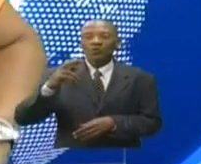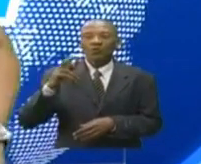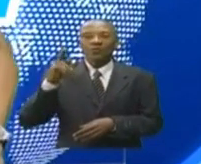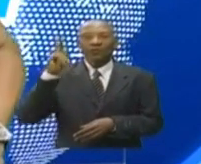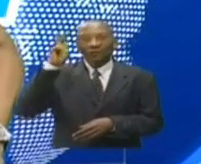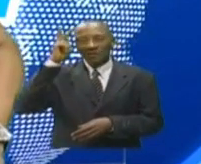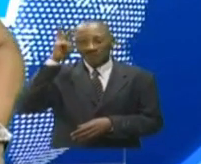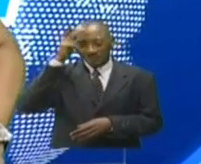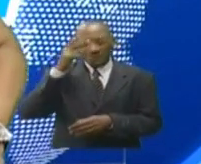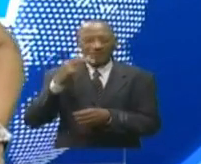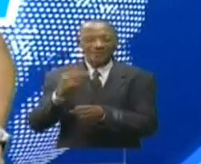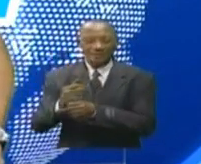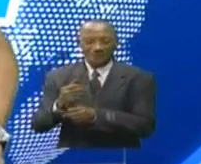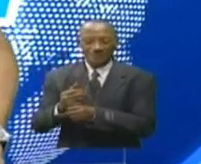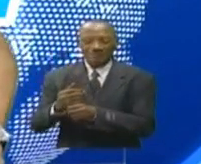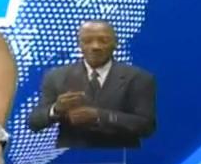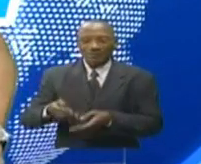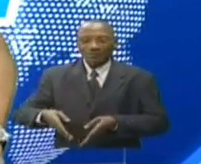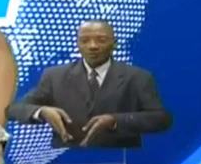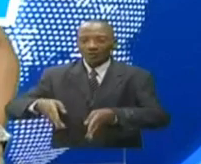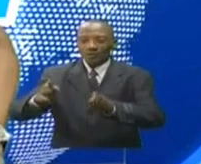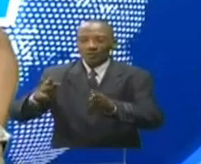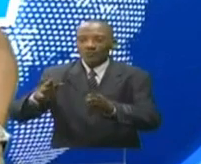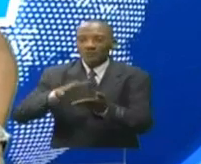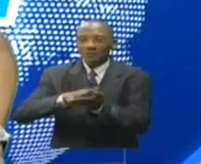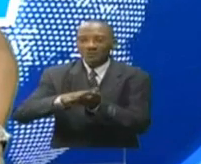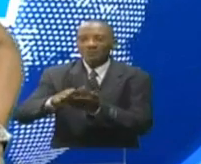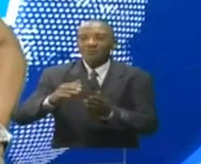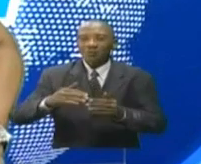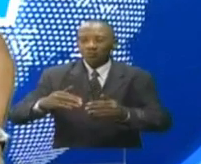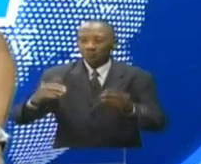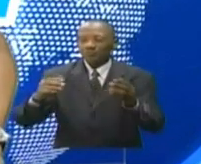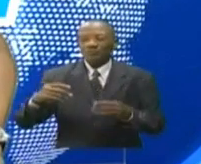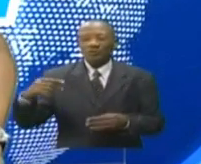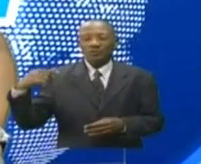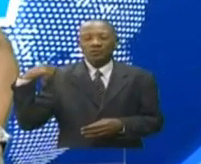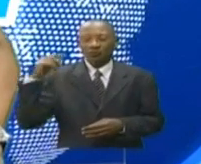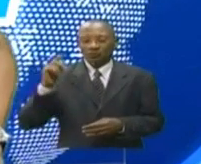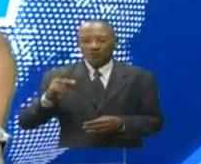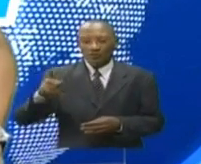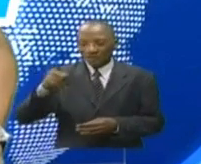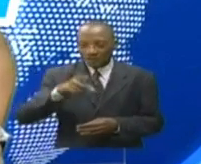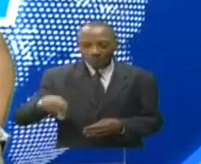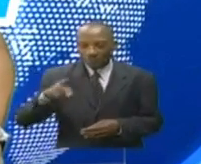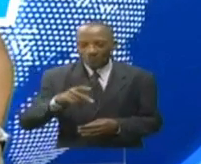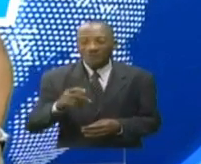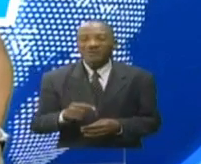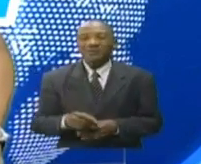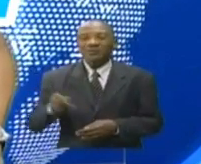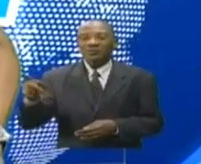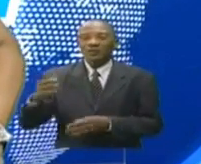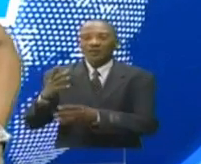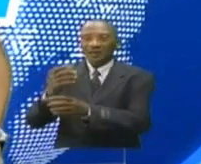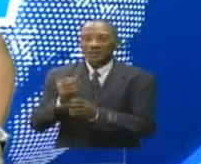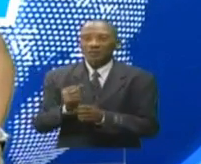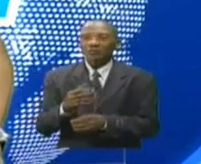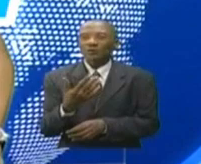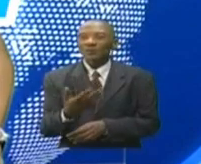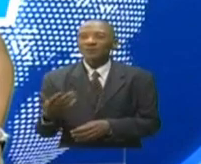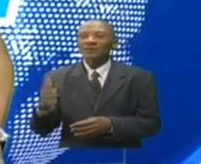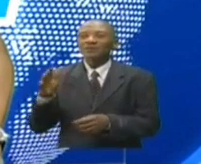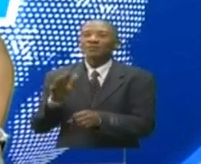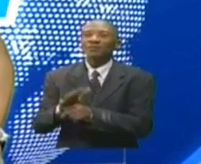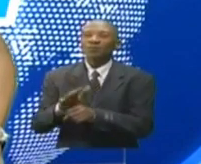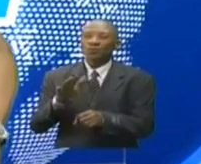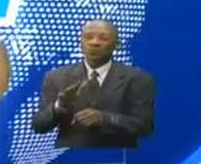routiers Kasomeno-Pueto vont bientôt démarrer. Le gouverneur de province vient de doter un important lot des engins à la direction